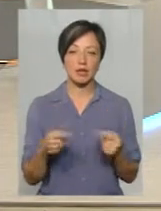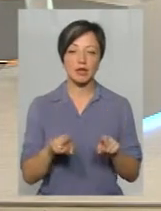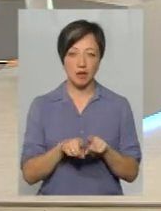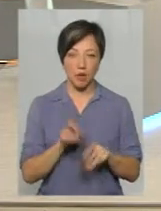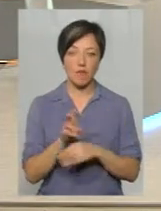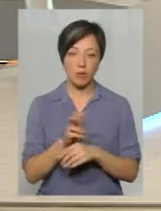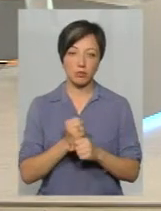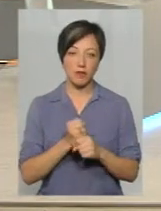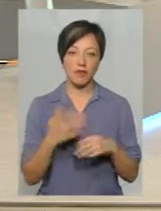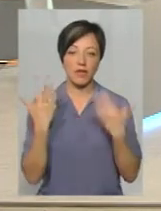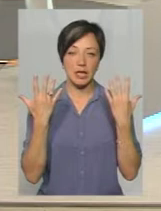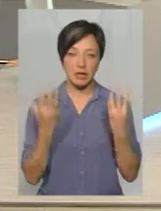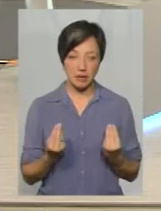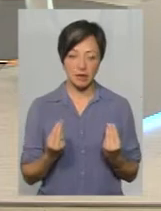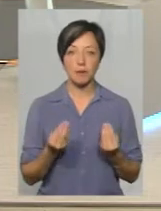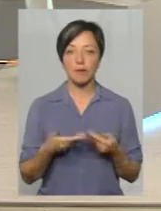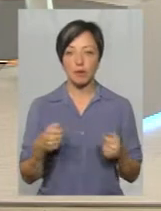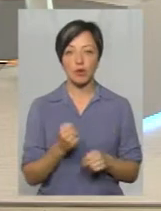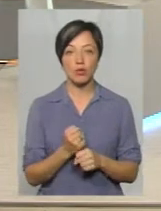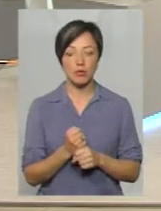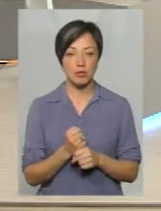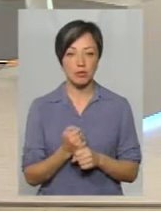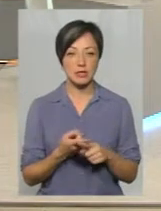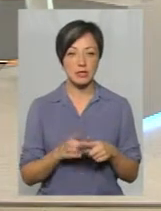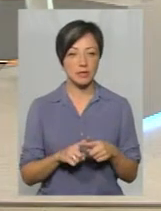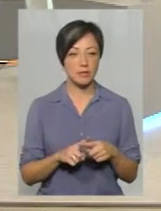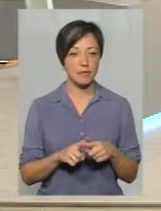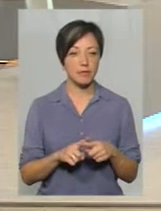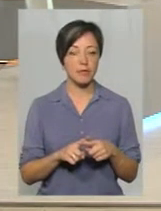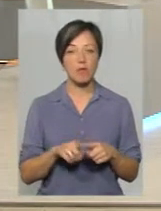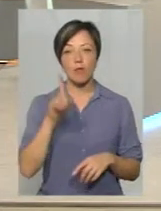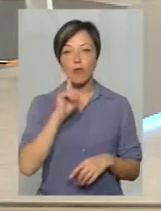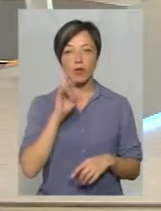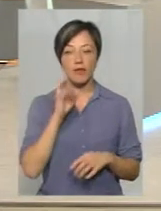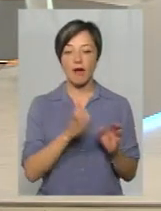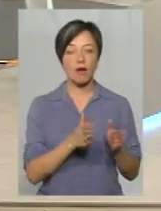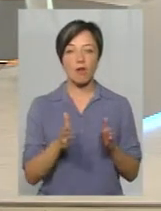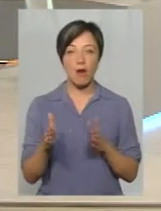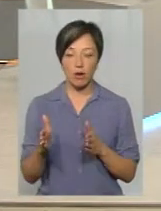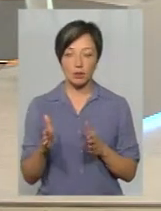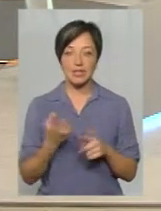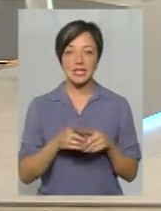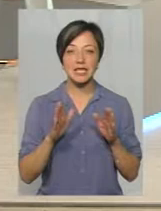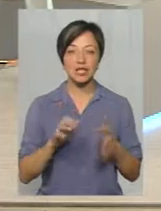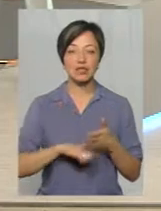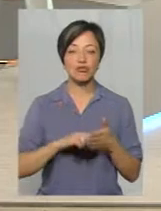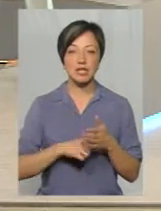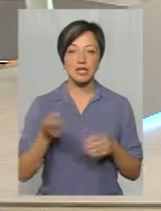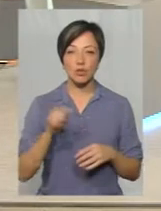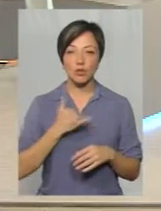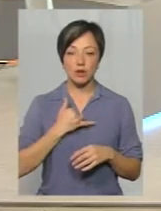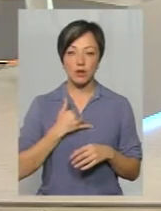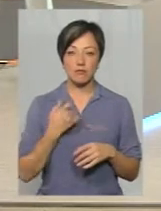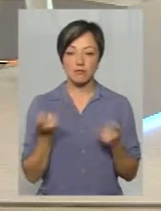виходимо і на вихідні дні. Тобто ми це робимо, можливо, поки що не регулярно, це тільки через те, що в нас